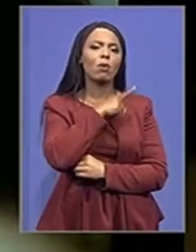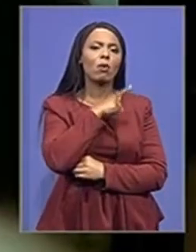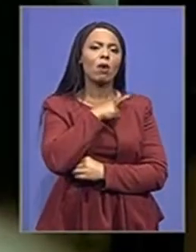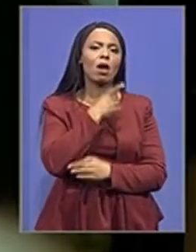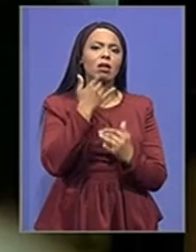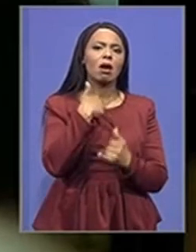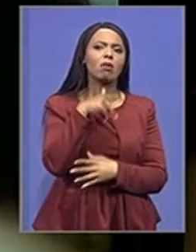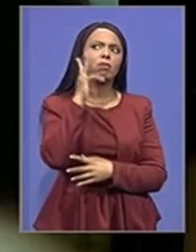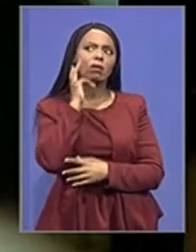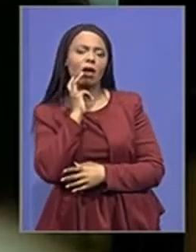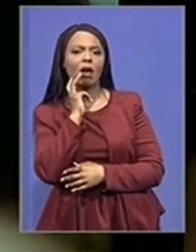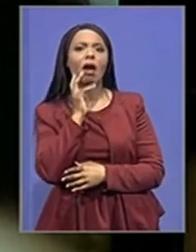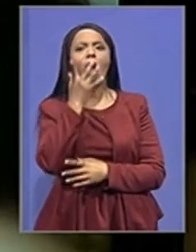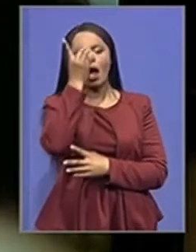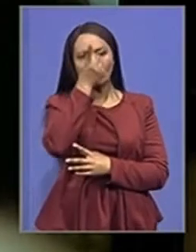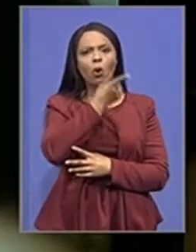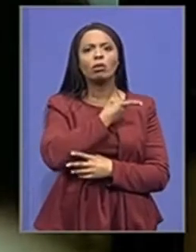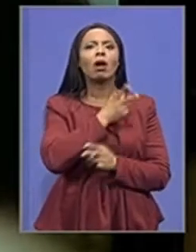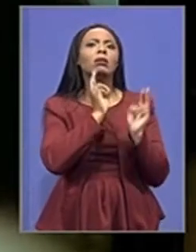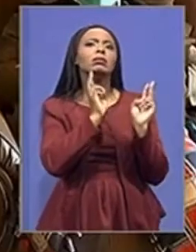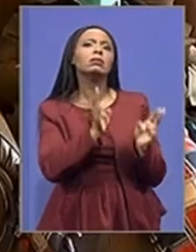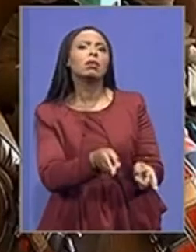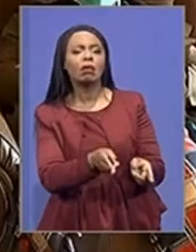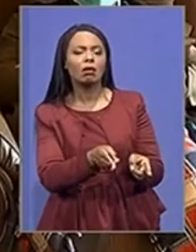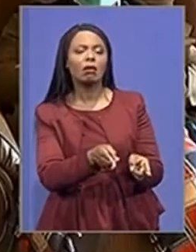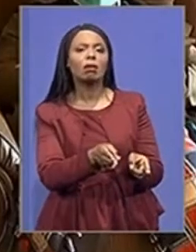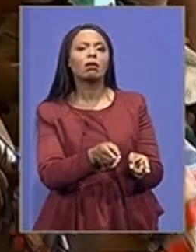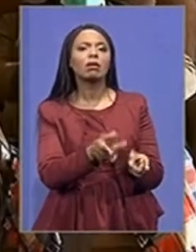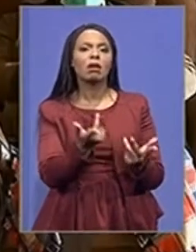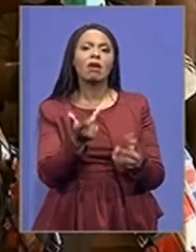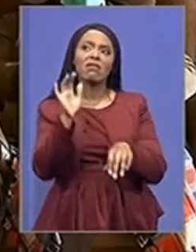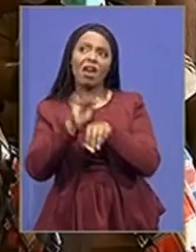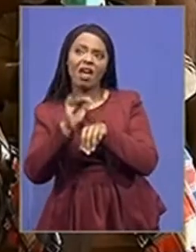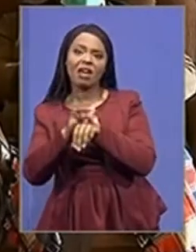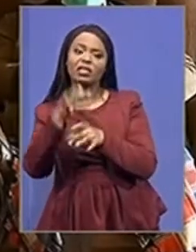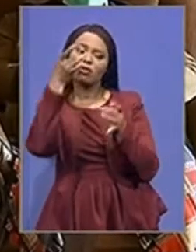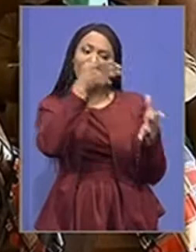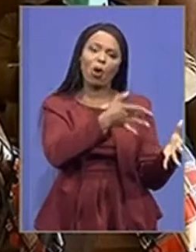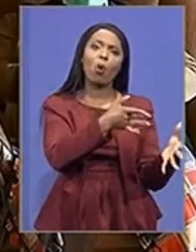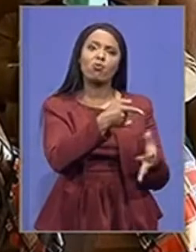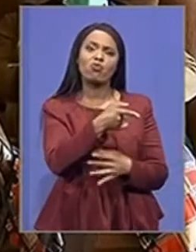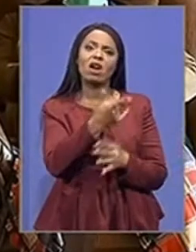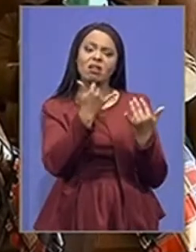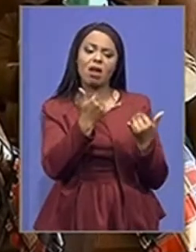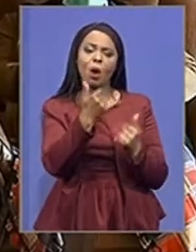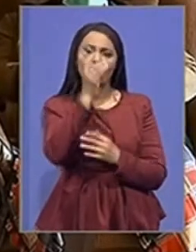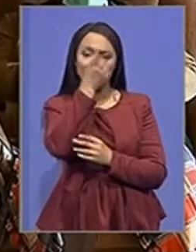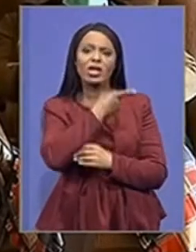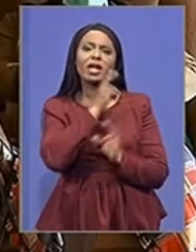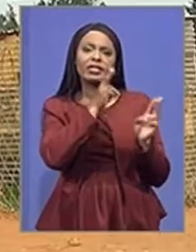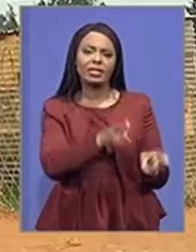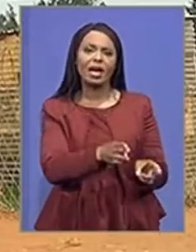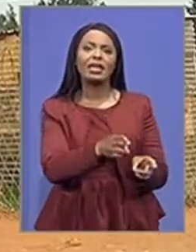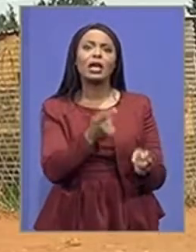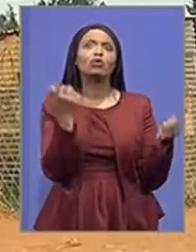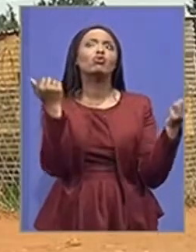utlwalela loso la ngwana wa bona ka tsala ya ba lelapa mme ba santse ba gamaregile ka mokgwa o Palesa a bolailweng ka